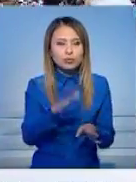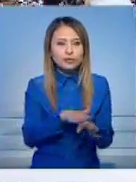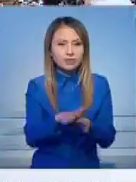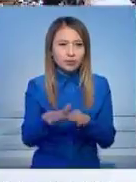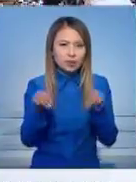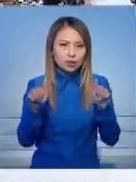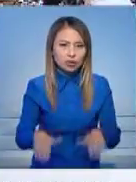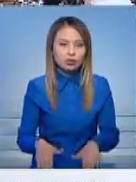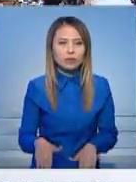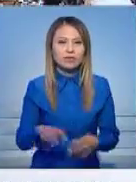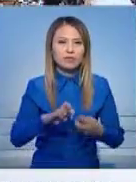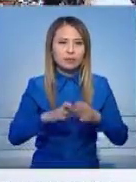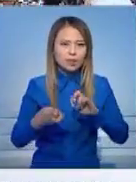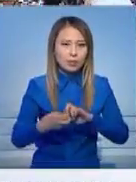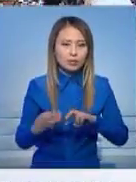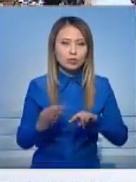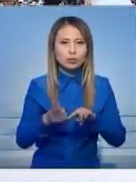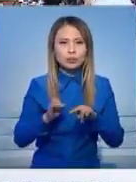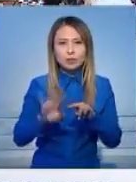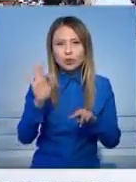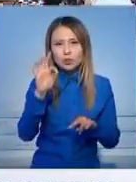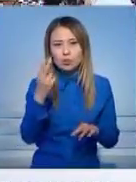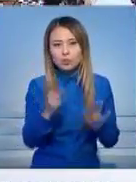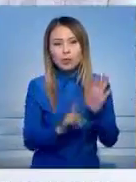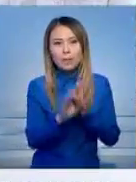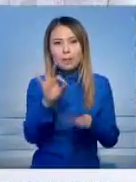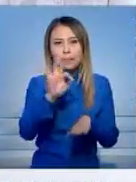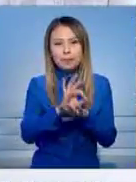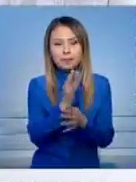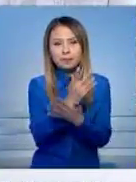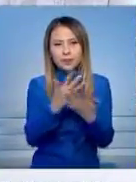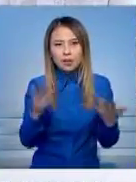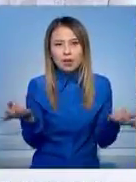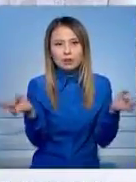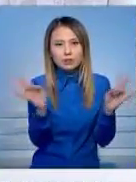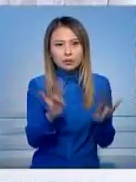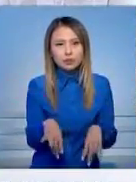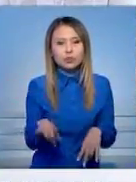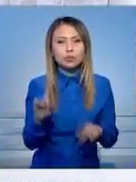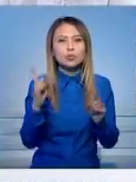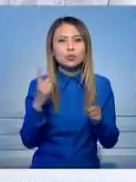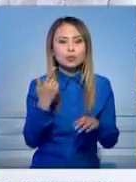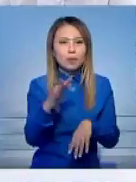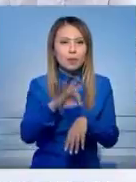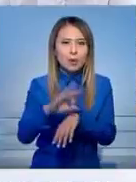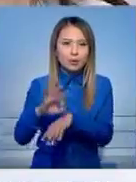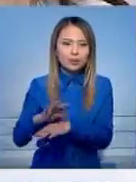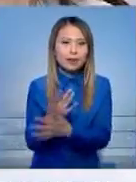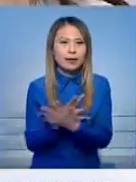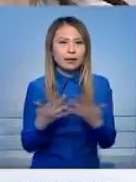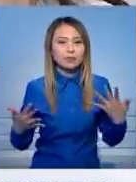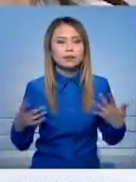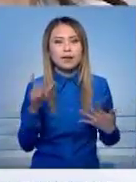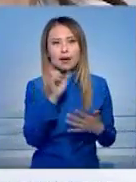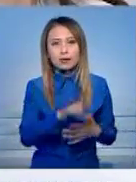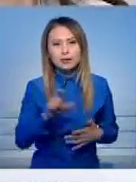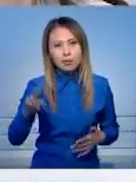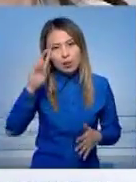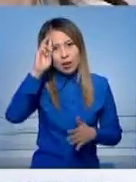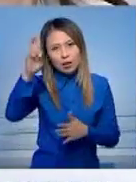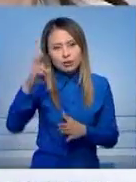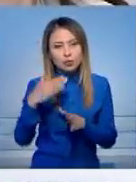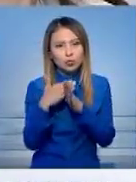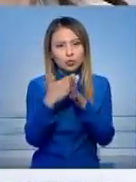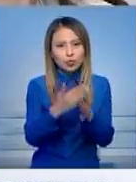керек. Енді қант диабеті әлеуметтік маңызы бар аурулар қатарында қалуы мүмкін. Себебі осы сырқатқа шалдыққан адамдар мемлекеттік қолдауға